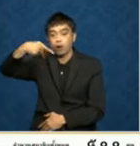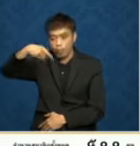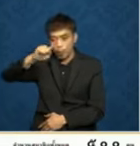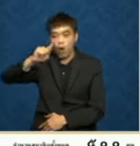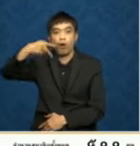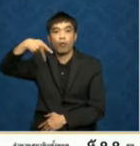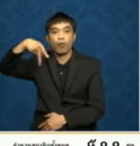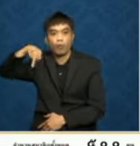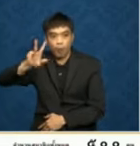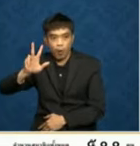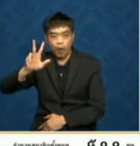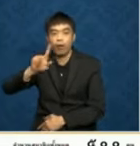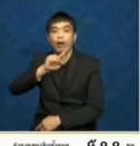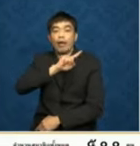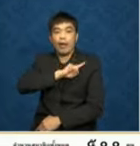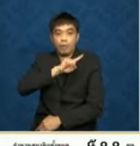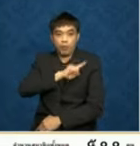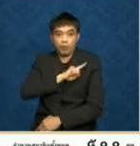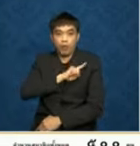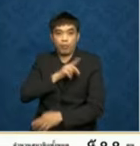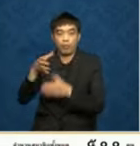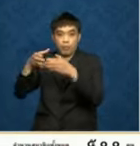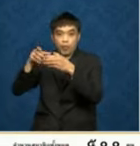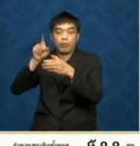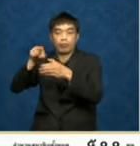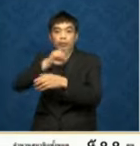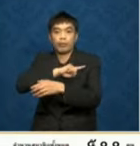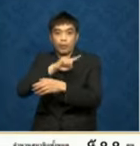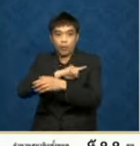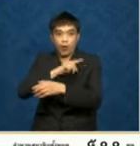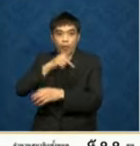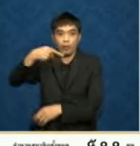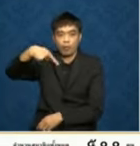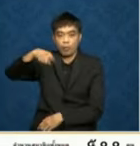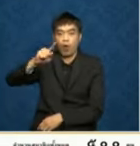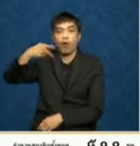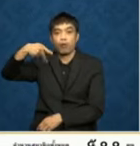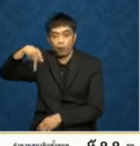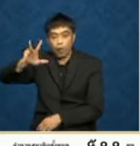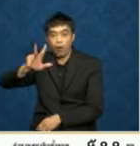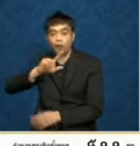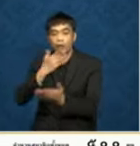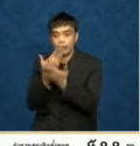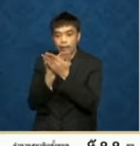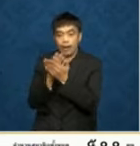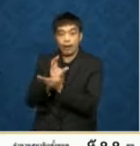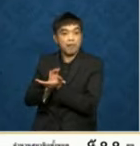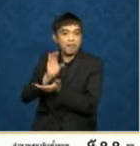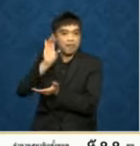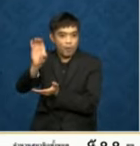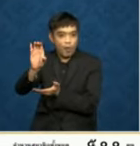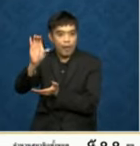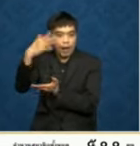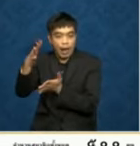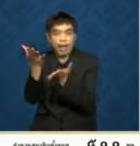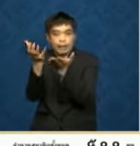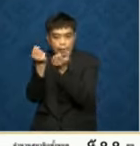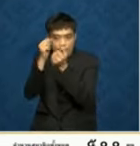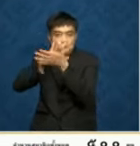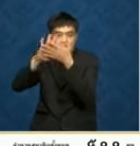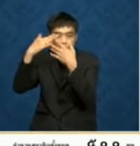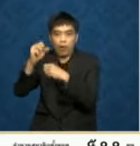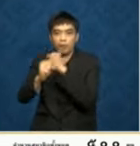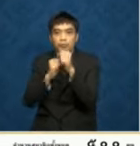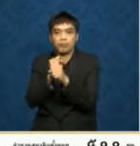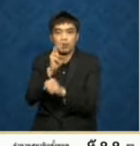jและป. ก็ได้งบประมาณโครงการนี้ไปแล้วตั้แต่งบปี